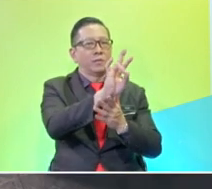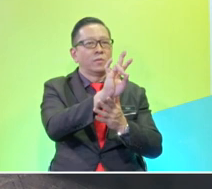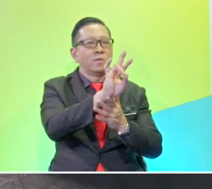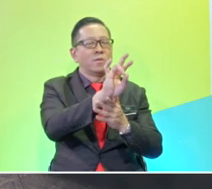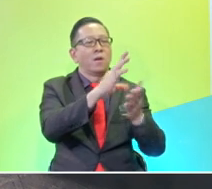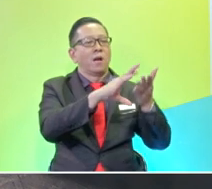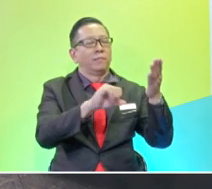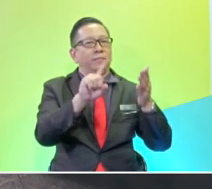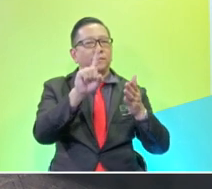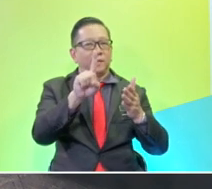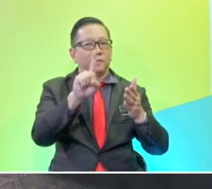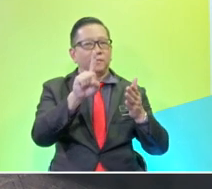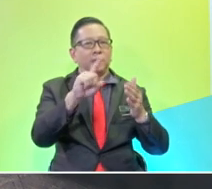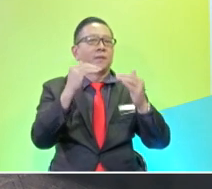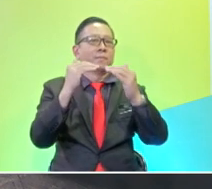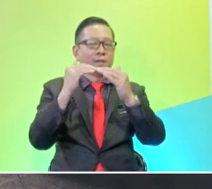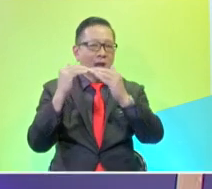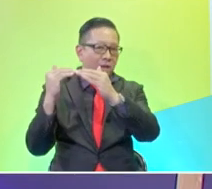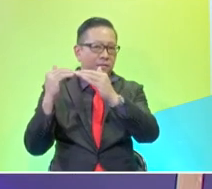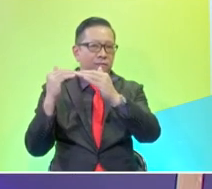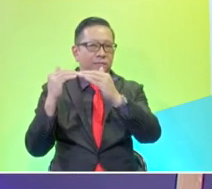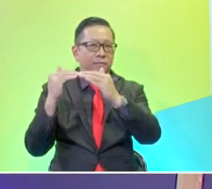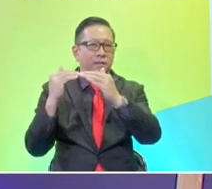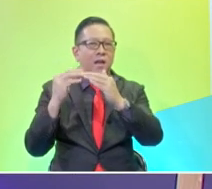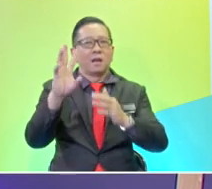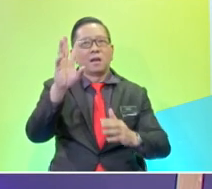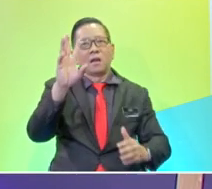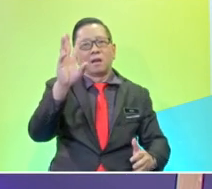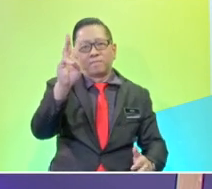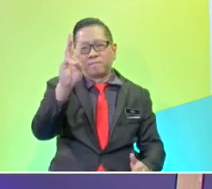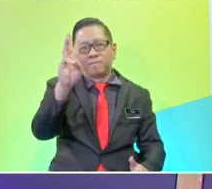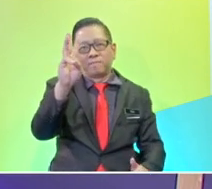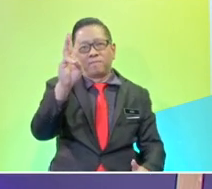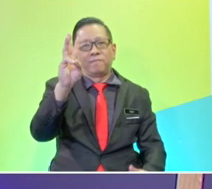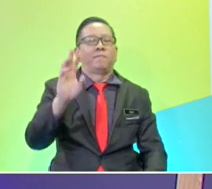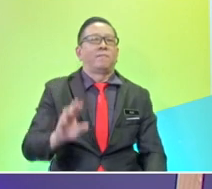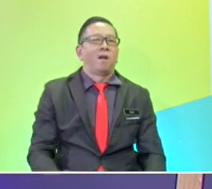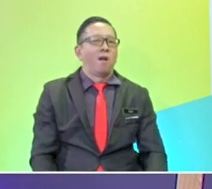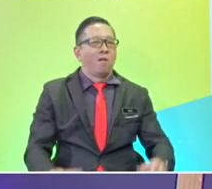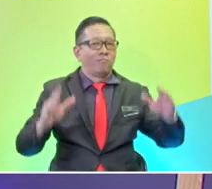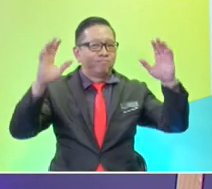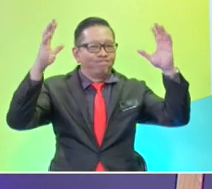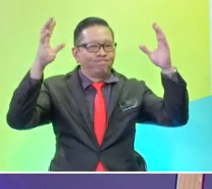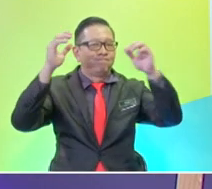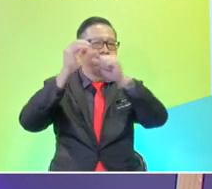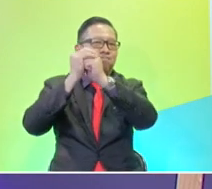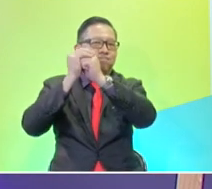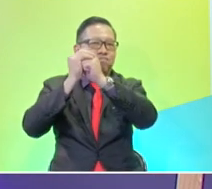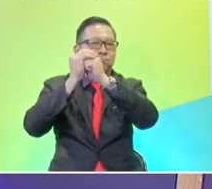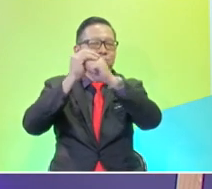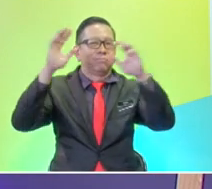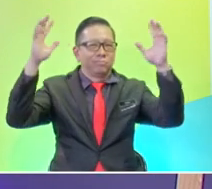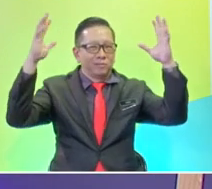tolak 1 = 6 betul Wah terima kasih ya